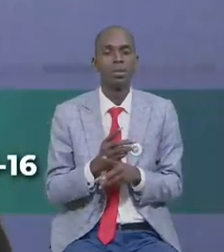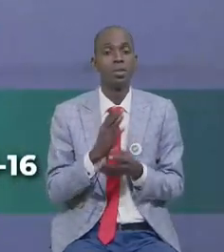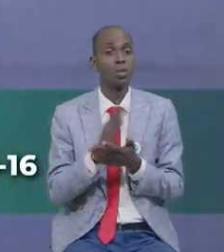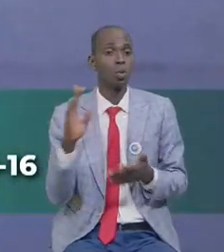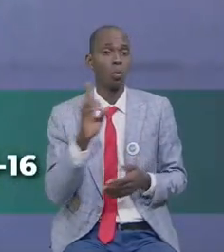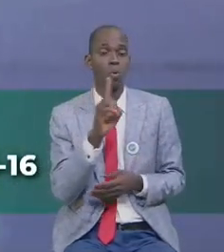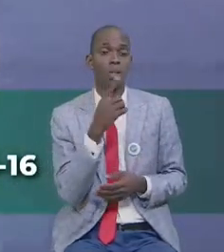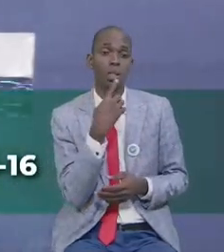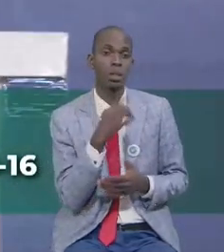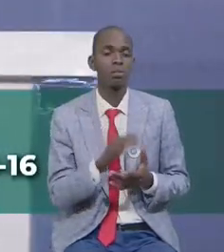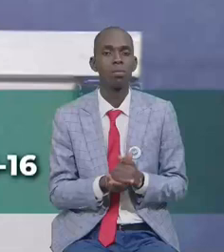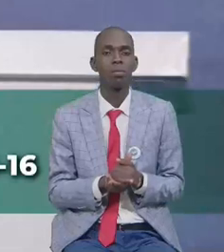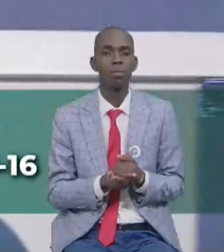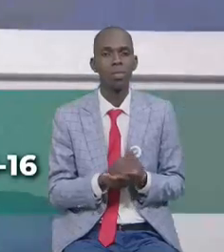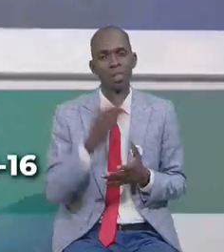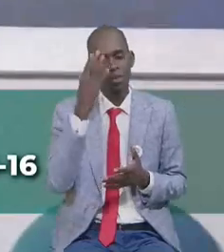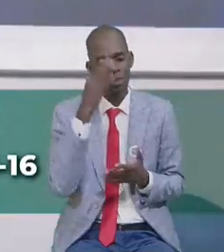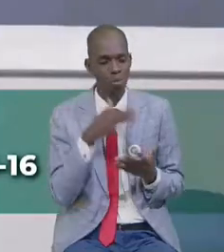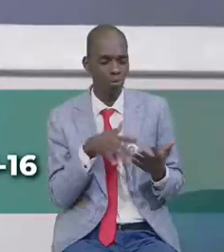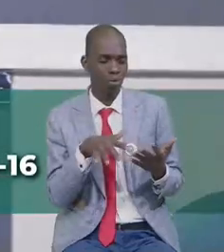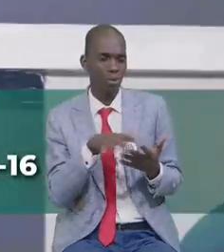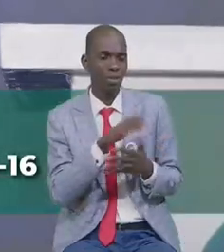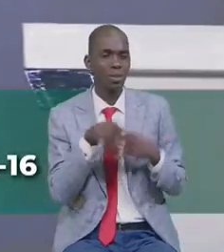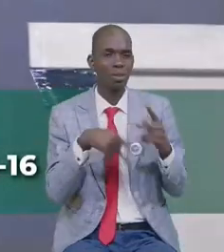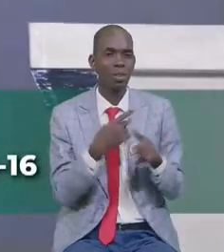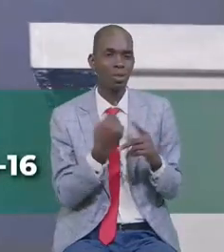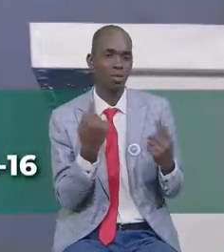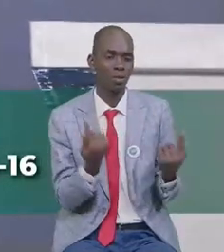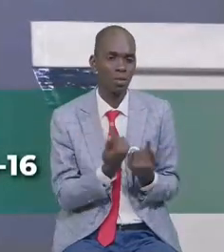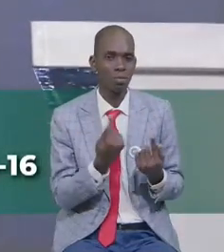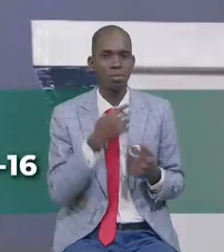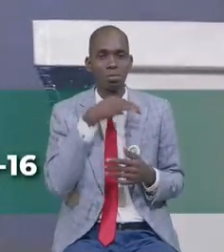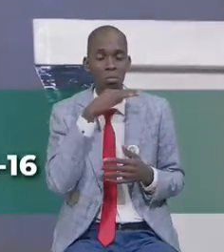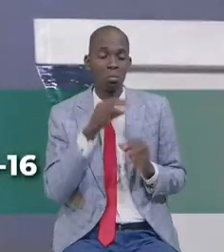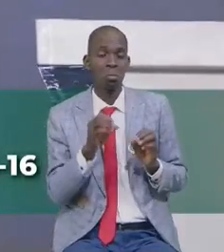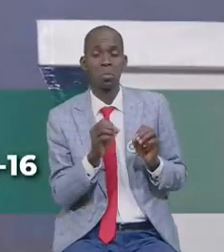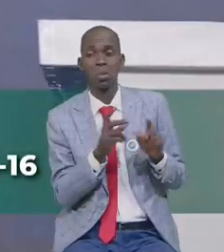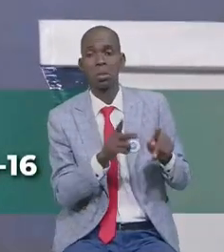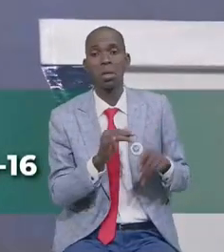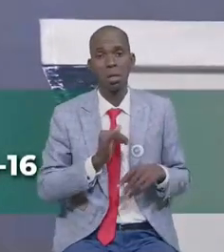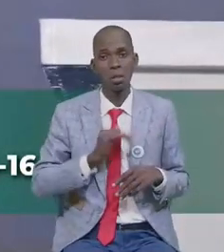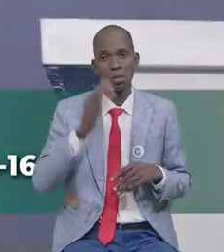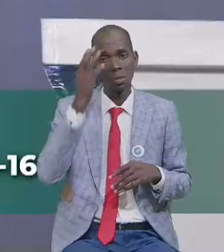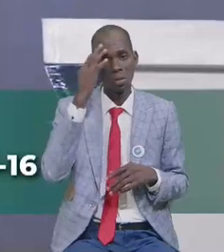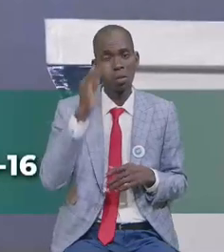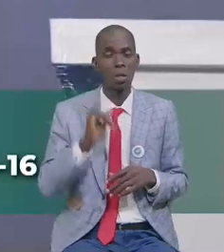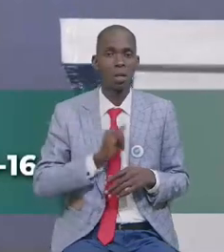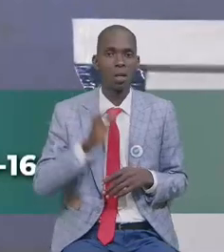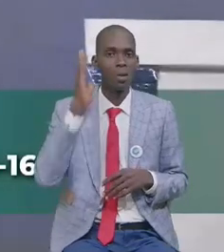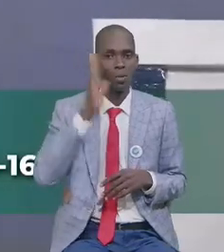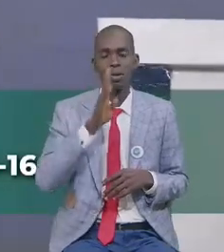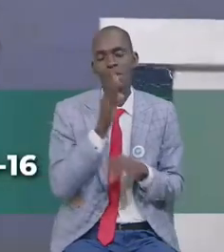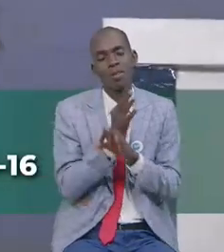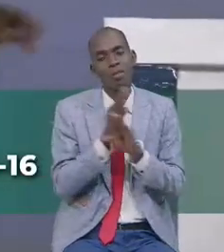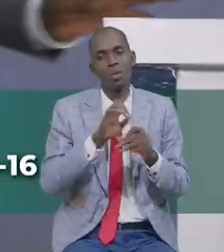oh, vraiment ce type de péché, d'iniquité, de mal là, d'accord, je sais, je serai libre quand je